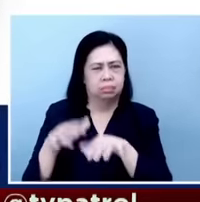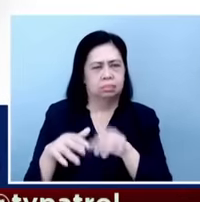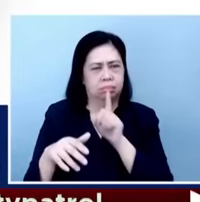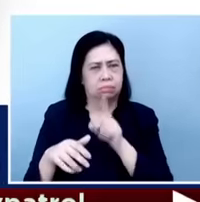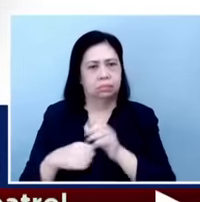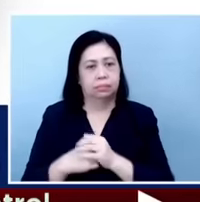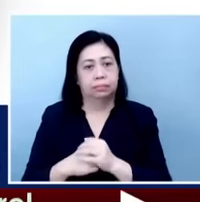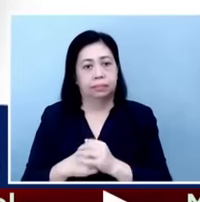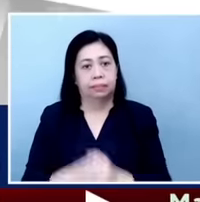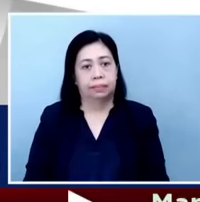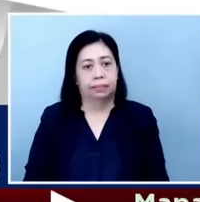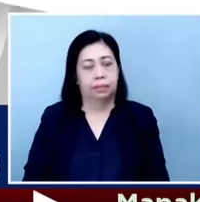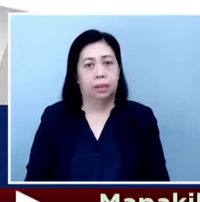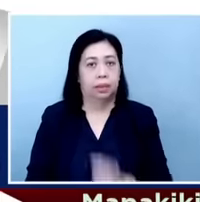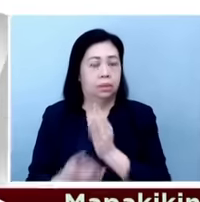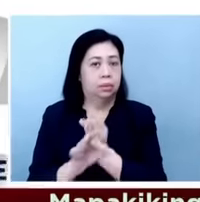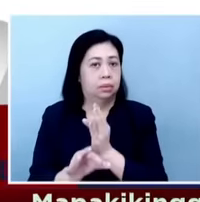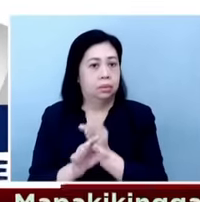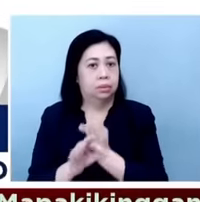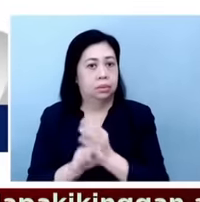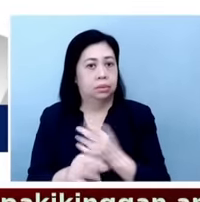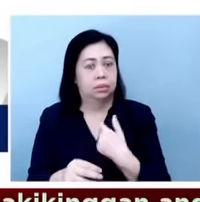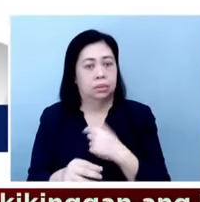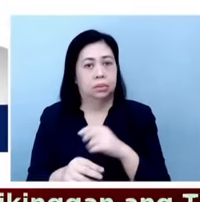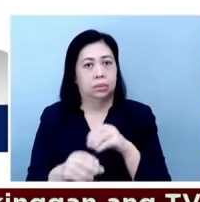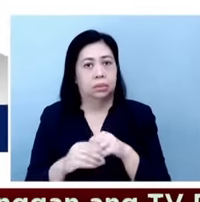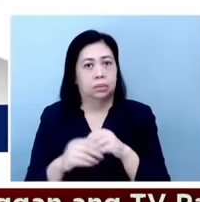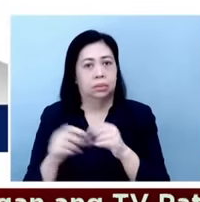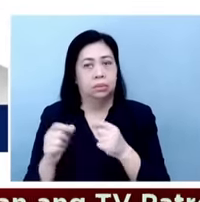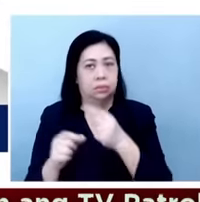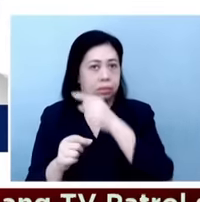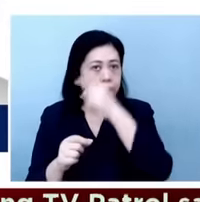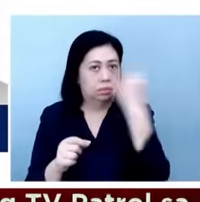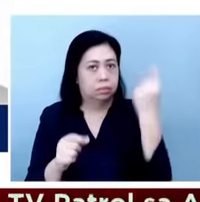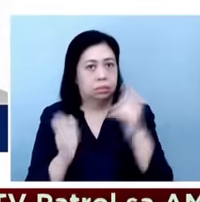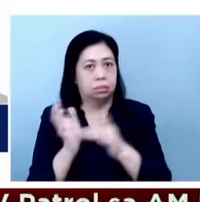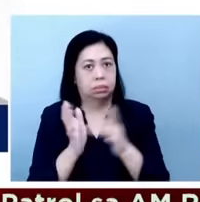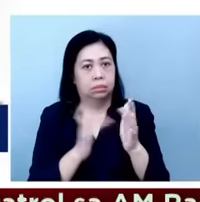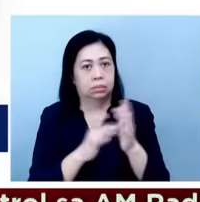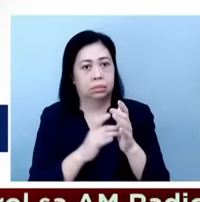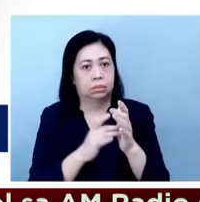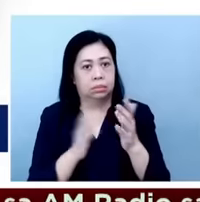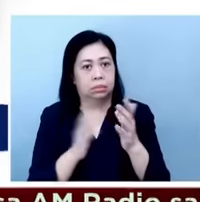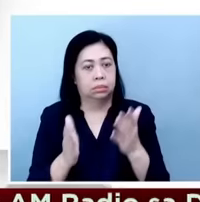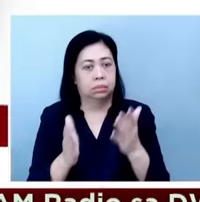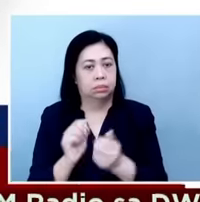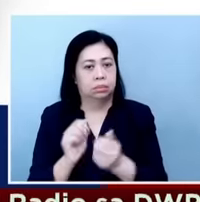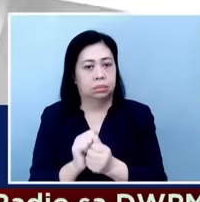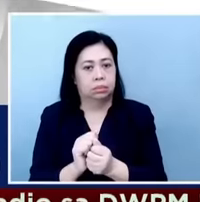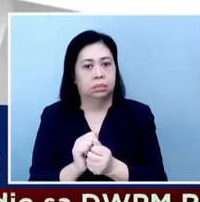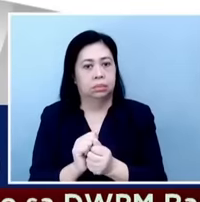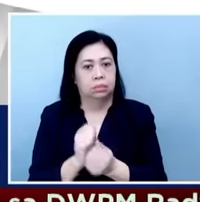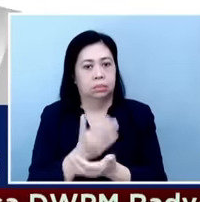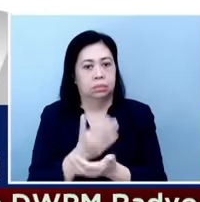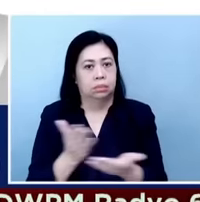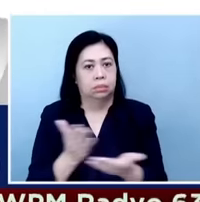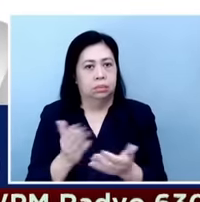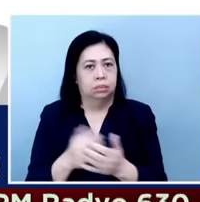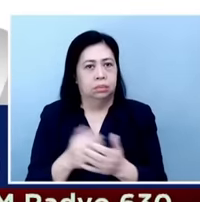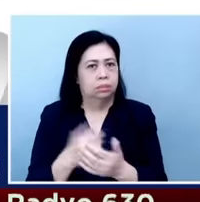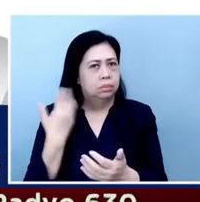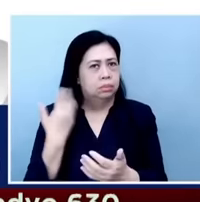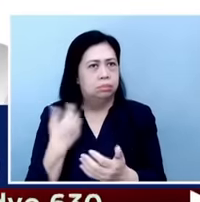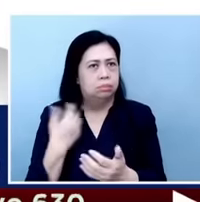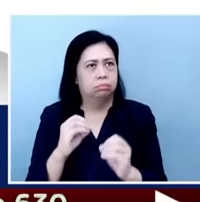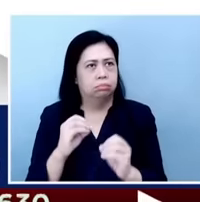Ang pananampalataya o debosyon sa poong Nazareno ay isa naman ito sa mga hindi napag-usapan o